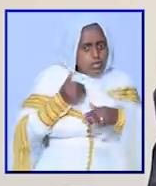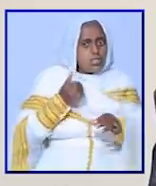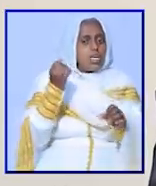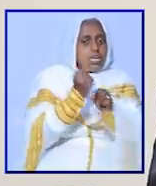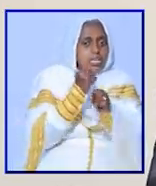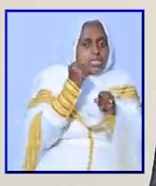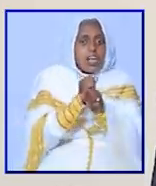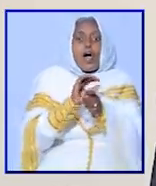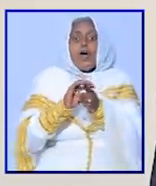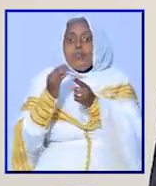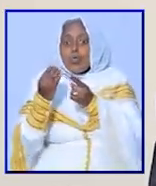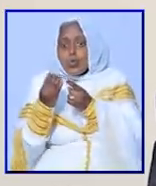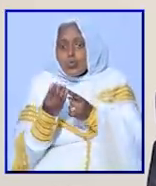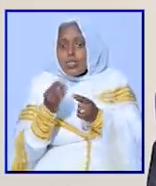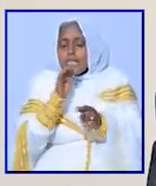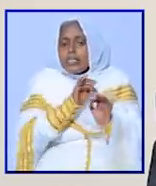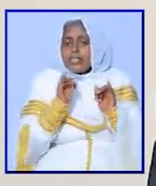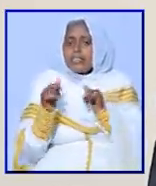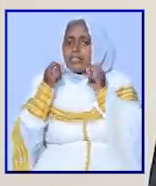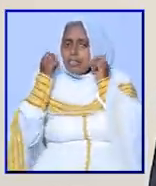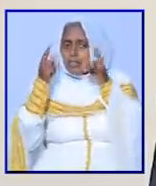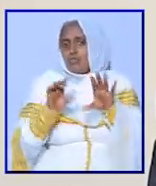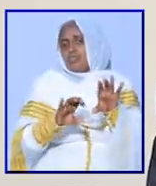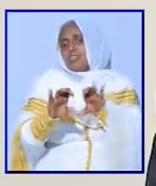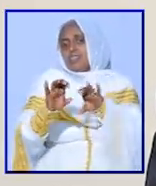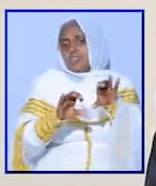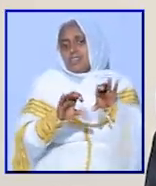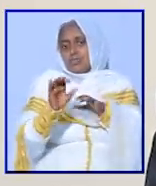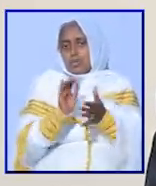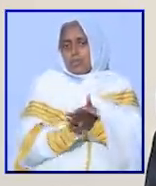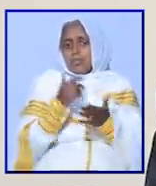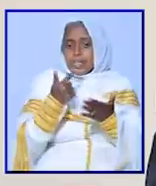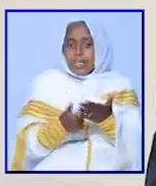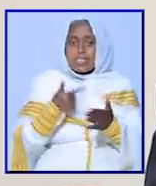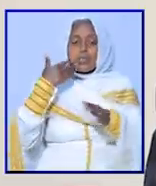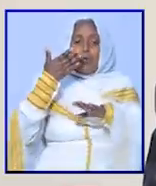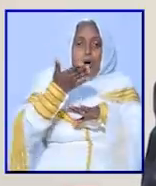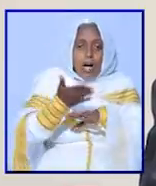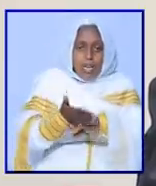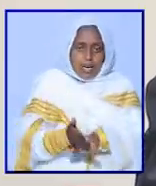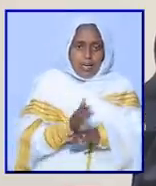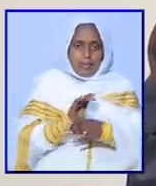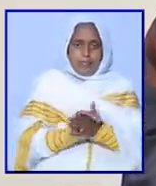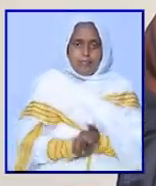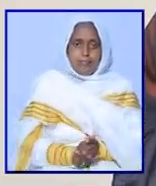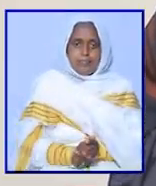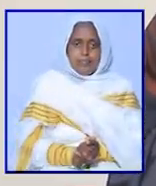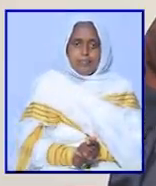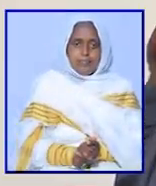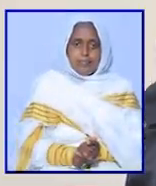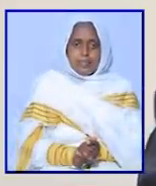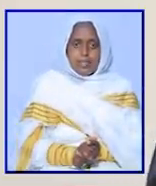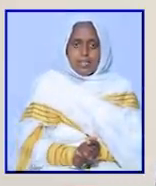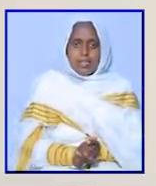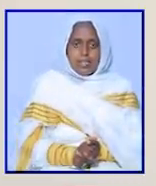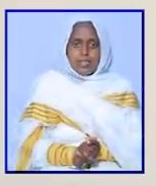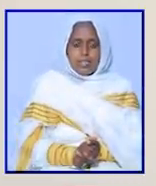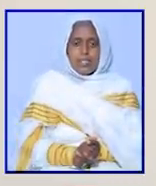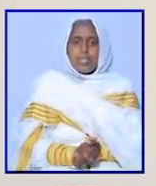መንፈስ ቅዱስ በውስጣችን እየሰራ መሆኑን እንዲረዱት ያደርጋቸዋል። ከዛ በኋላ